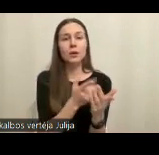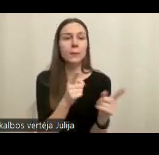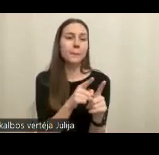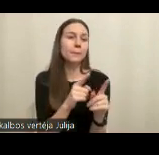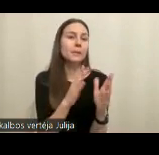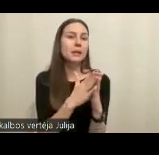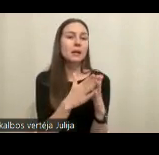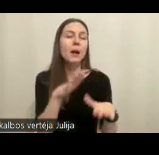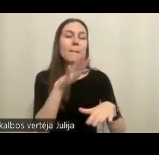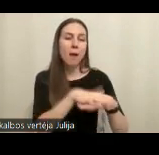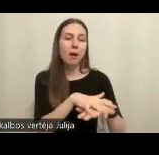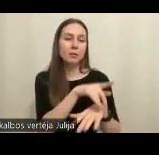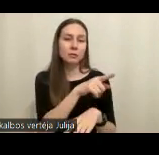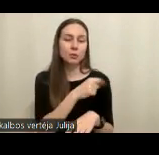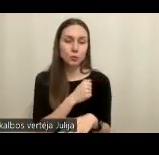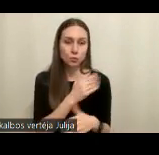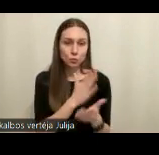bankus. Ir